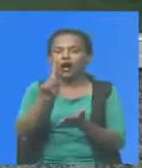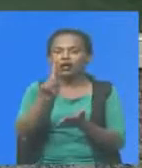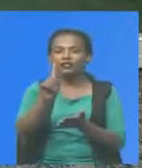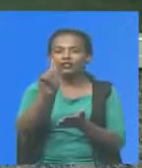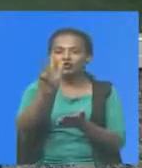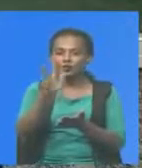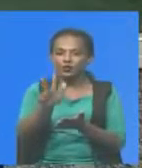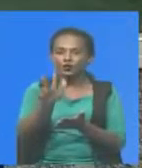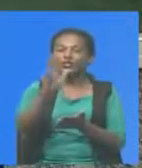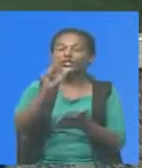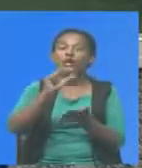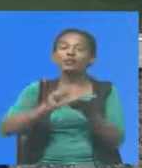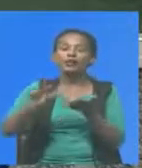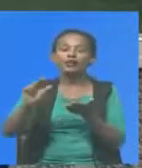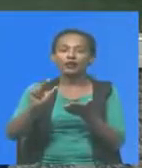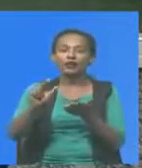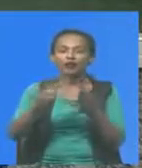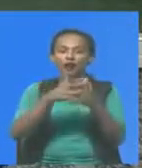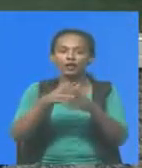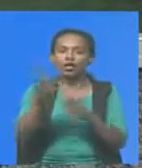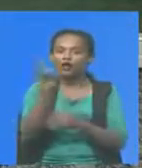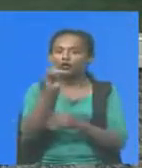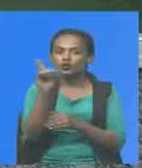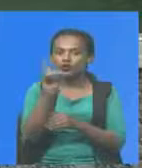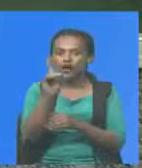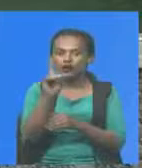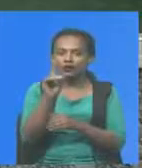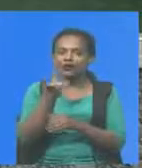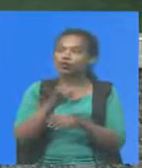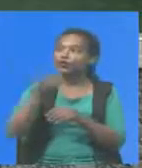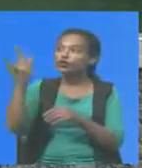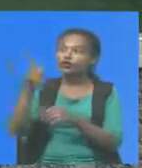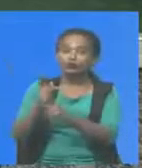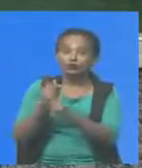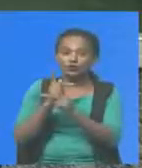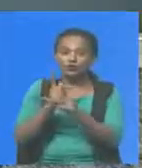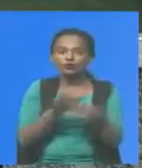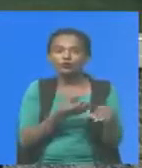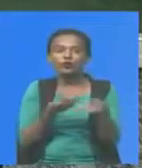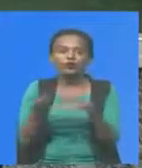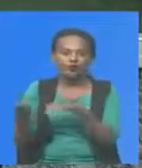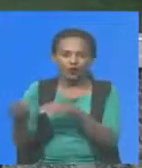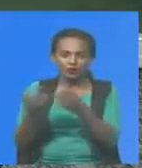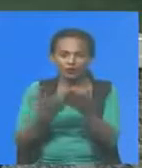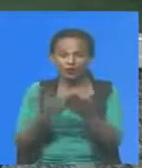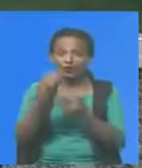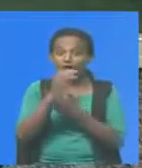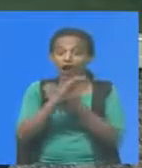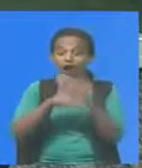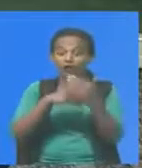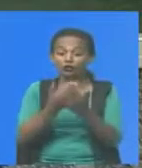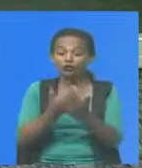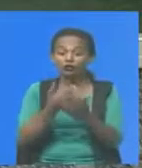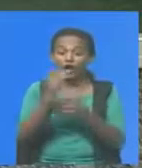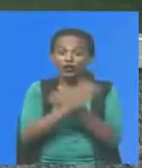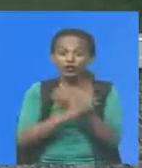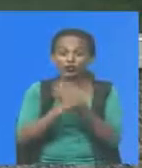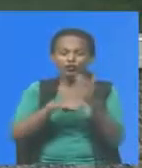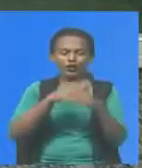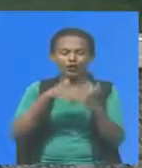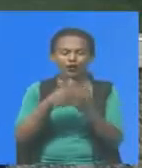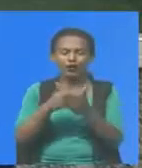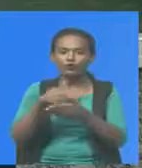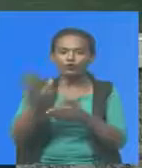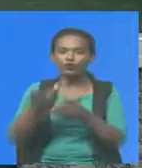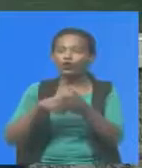1.3 ቢሊዮን የአሜሪካን ዶላር የውጭ ብድር ፈሷል። በዚህም የሀገሪቱ ጠቅላላ ወጪ የውጭ